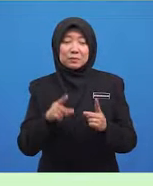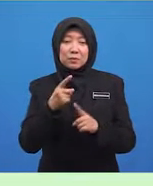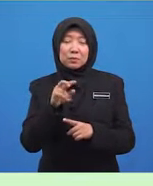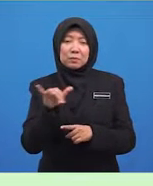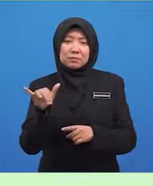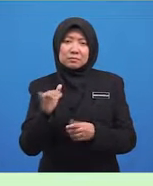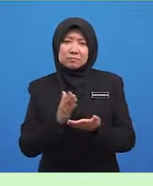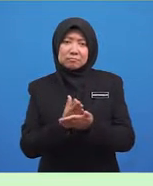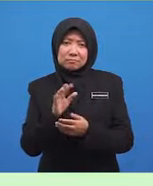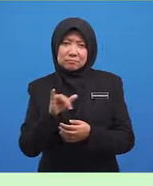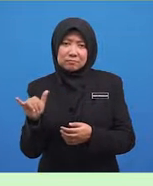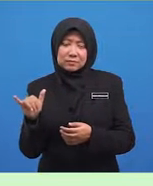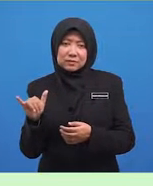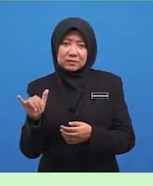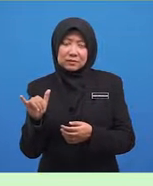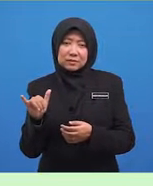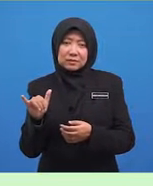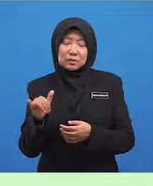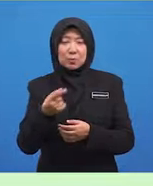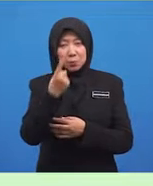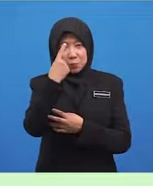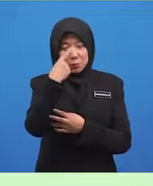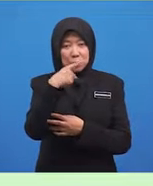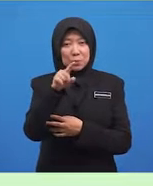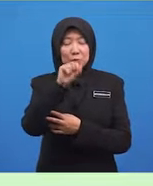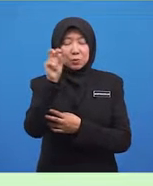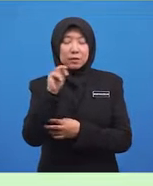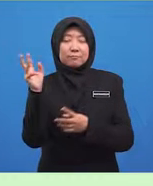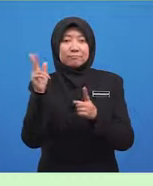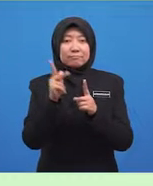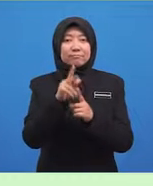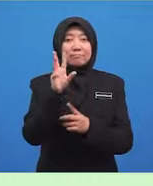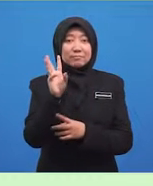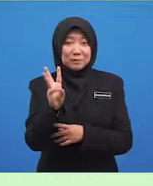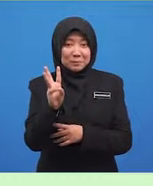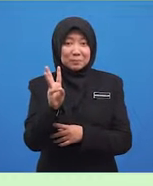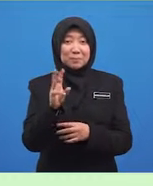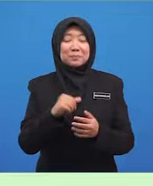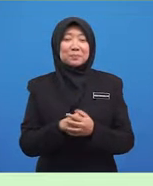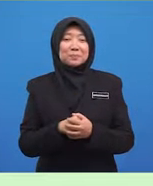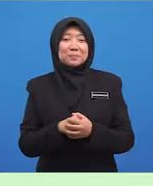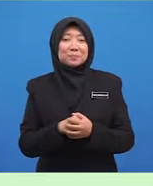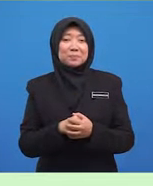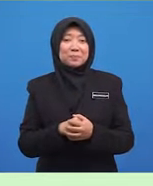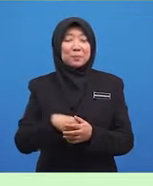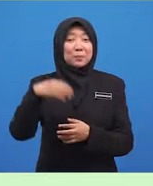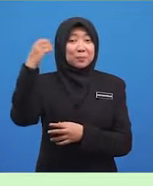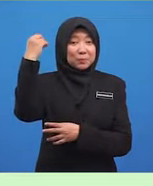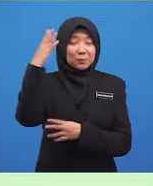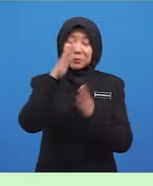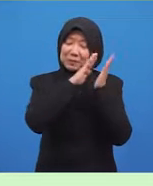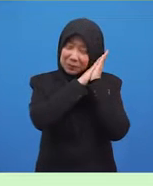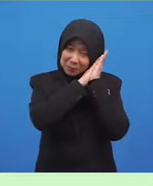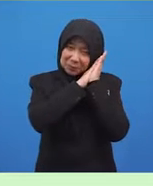Jawapan seterusnya ialah jawapan untuk soalan keenam. Ialah